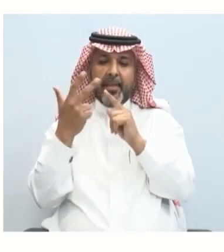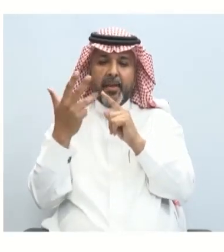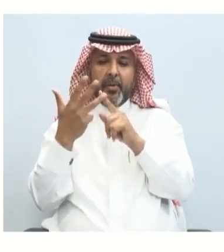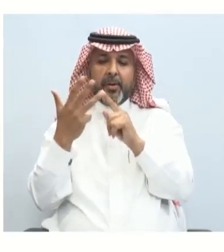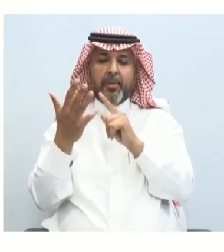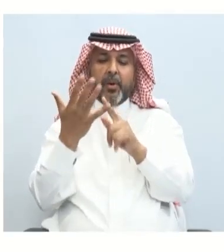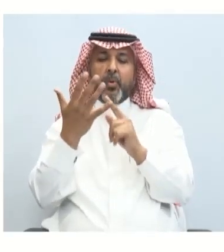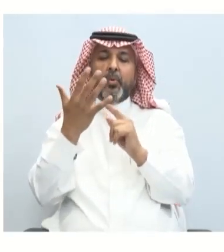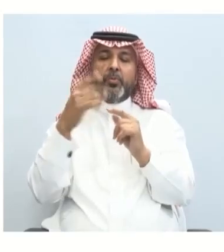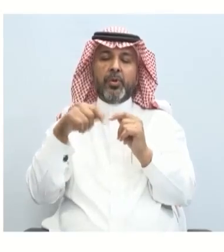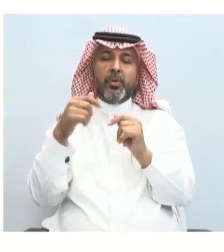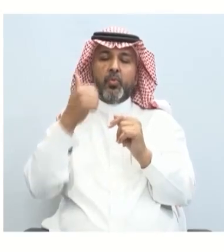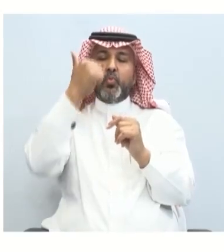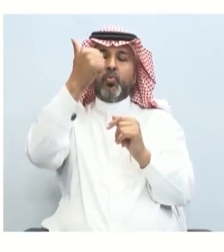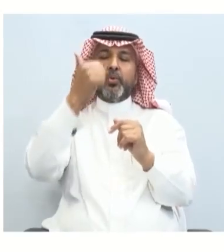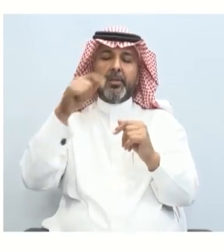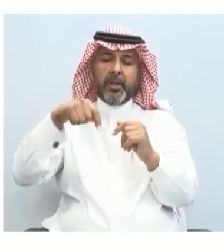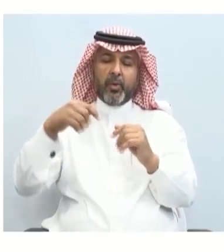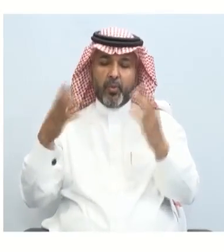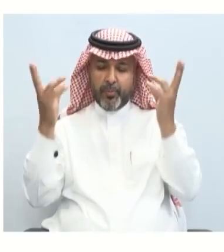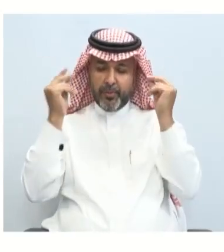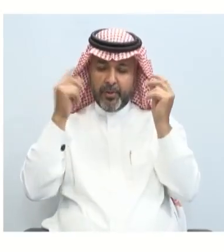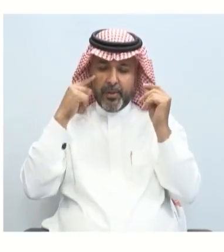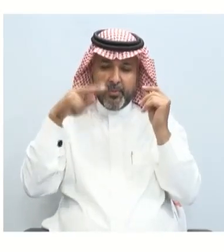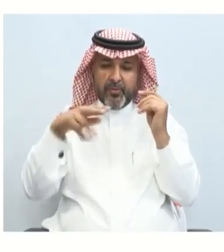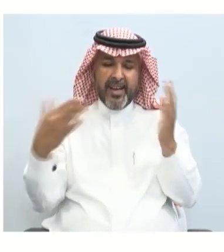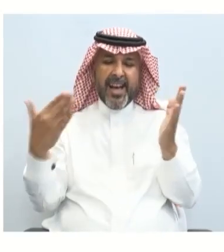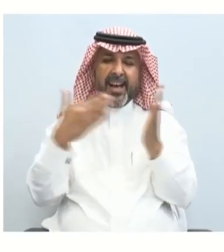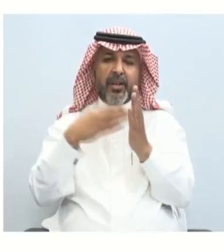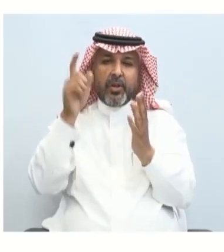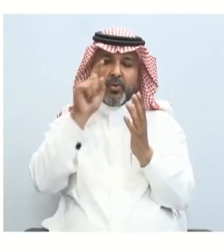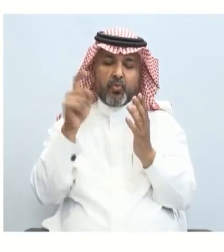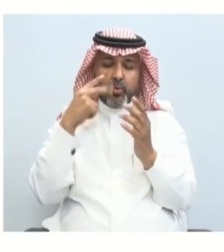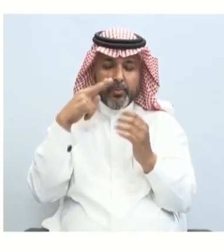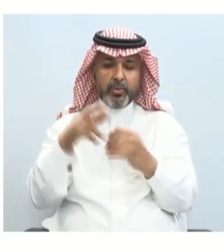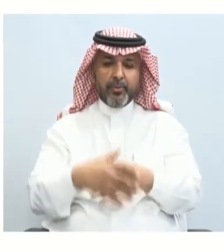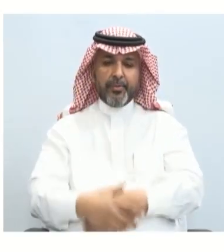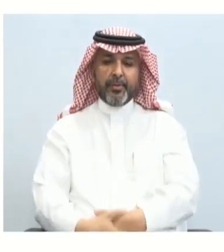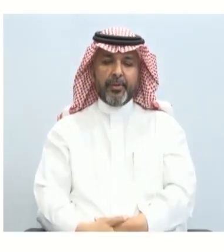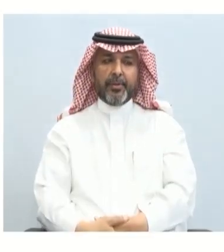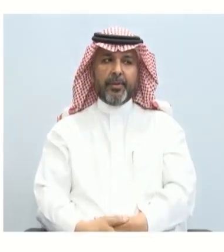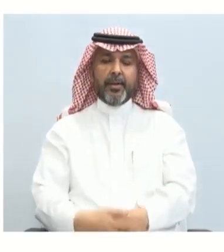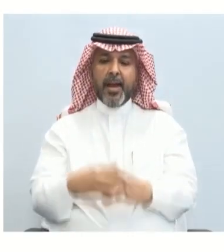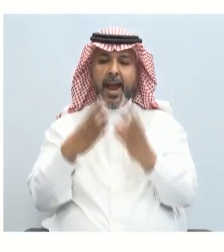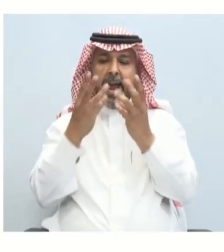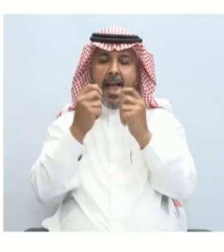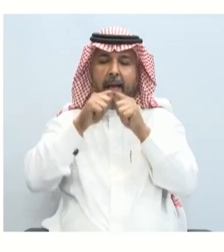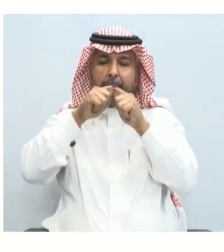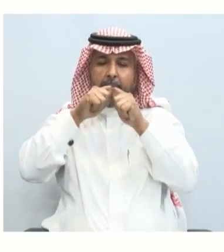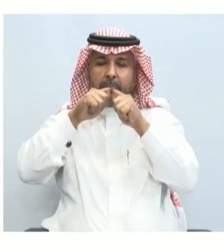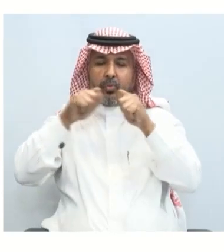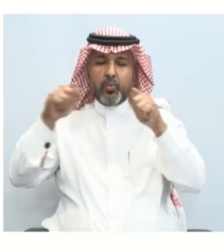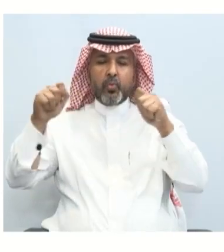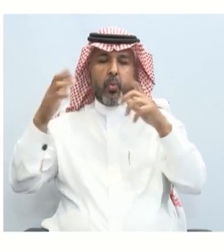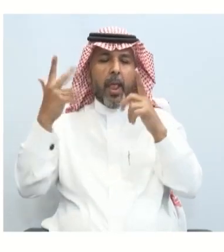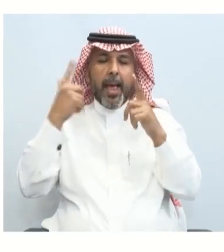المطاف وانجزنا يعني هذه الامور لكن كعادتنا ناخذ سؤال اخير كذا للتقويم قال لك ما هو طول الدوره في هذه